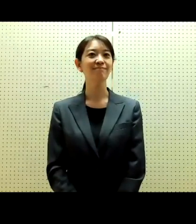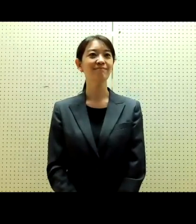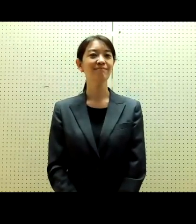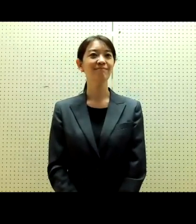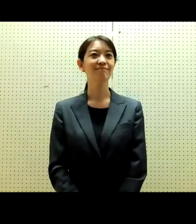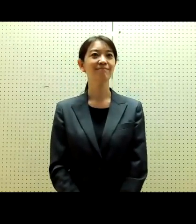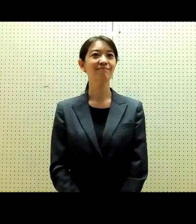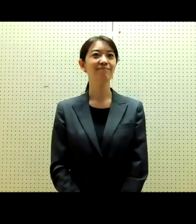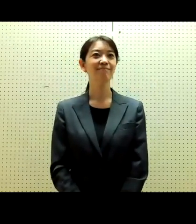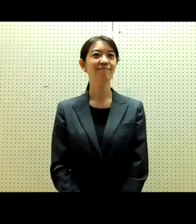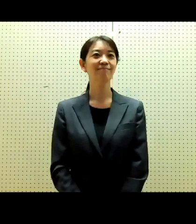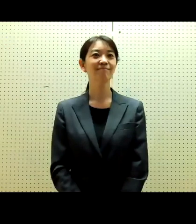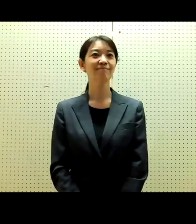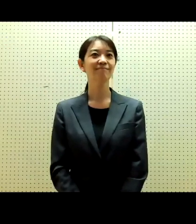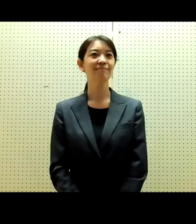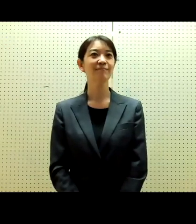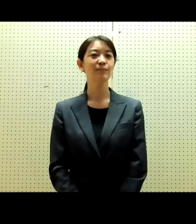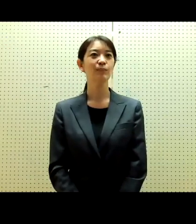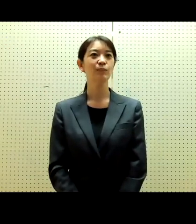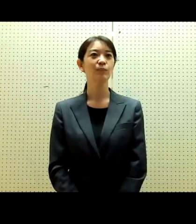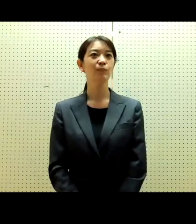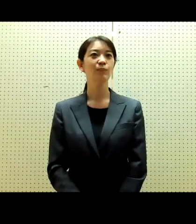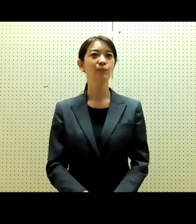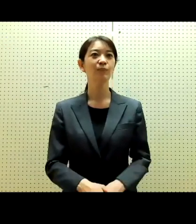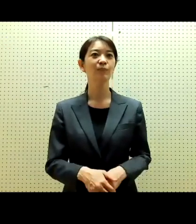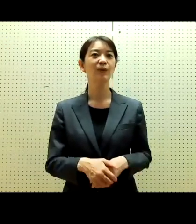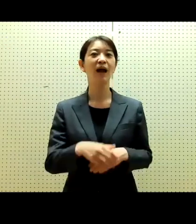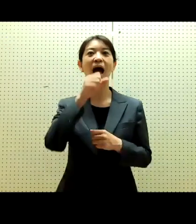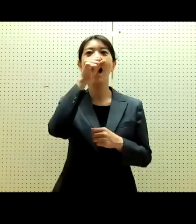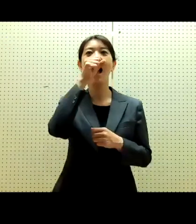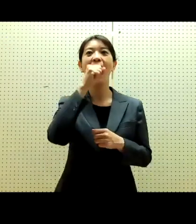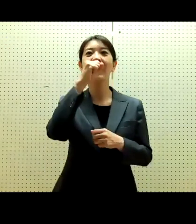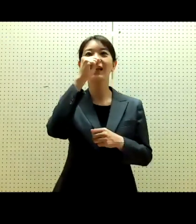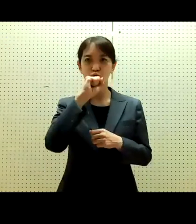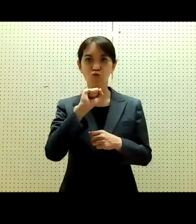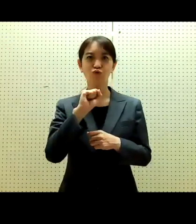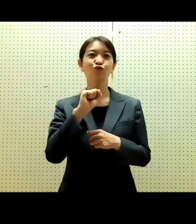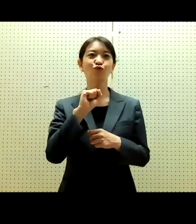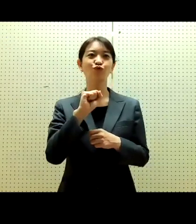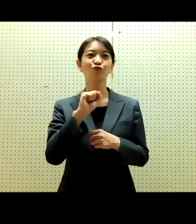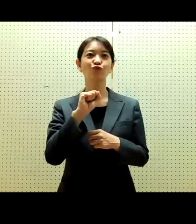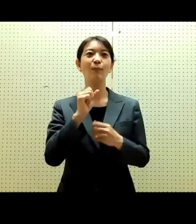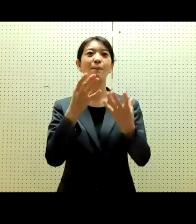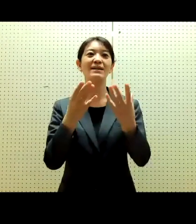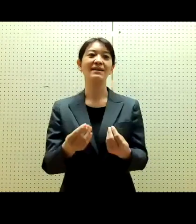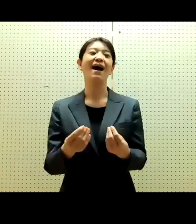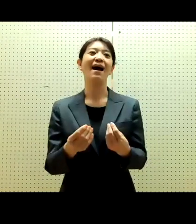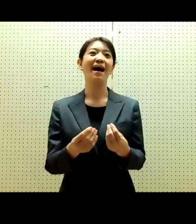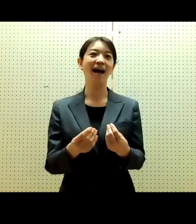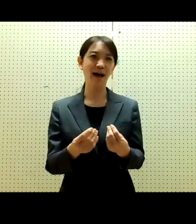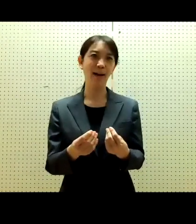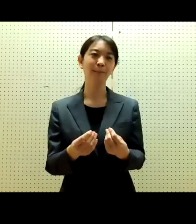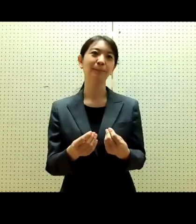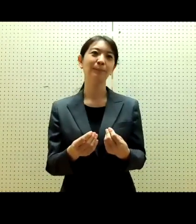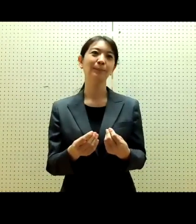昨日アイスを食べました。チョコアイス食